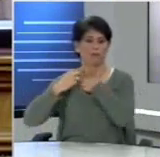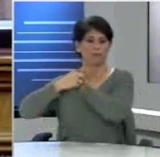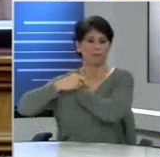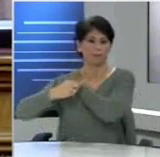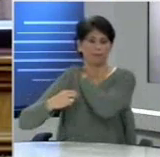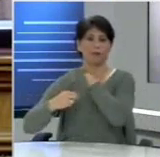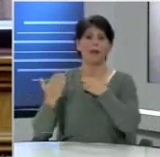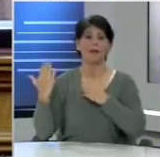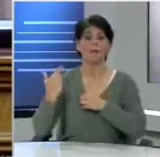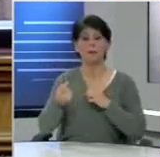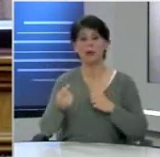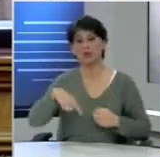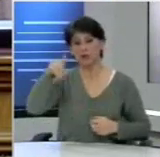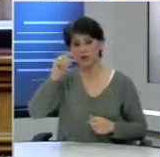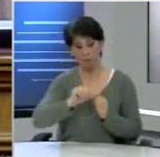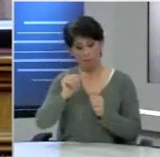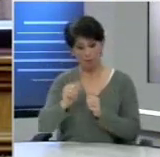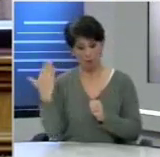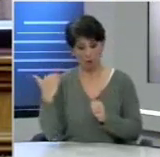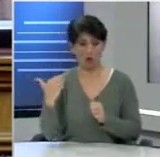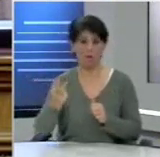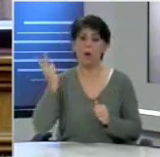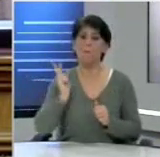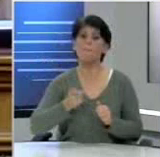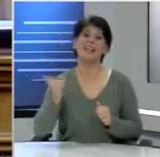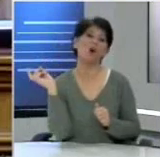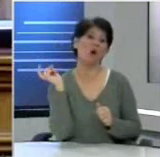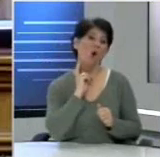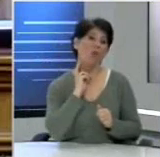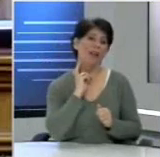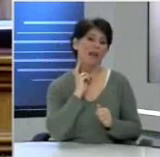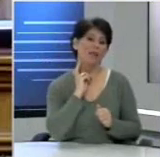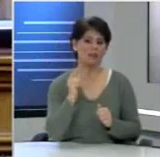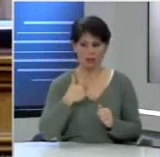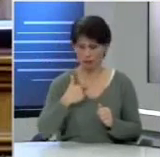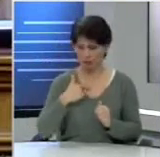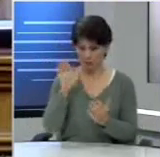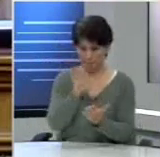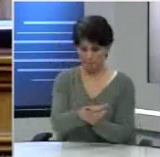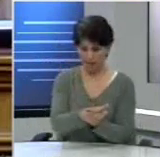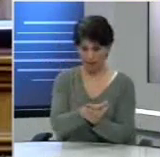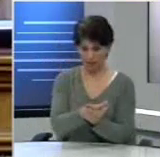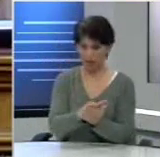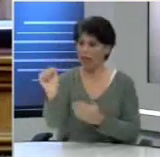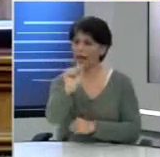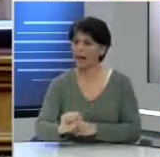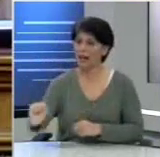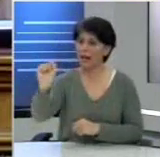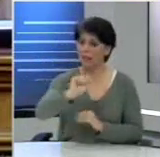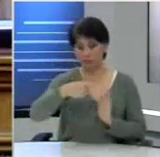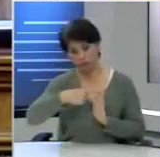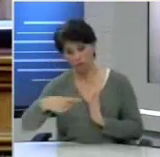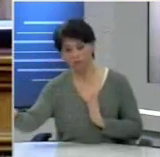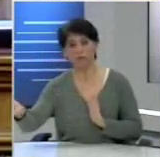Πριν από λίγους μήνες, με τον προηγούμενο ποινικό κώδικα, γίναμε μάρτυρες καθαριστριών να οδηγούνται στο εδόλιο του κατηγορούμενου